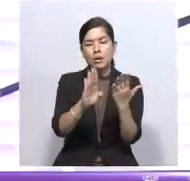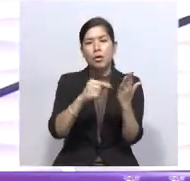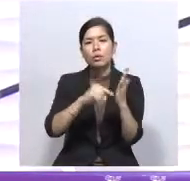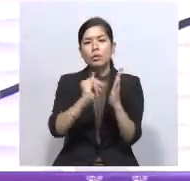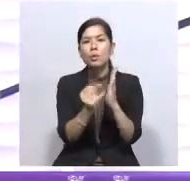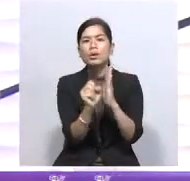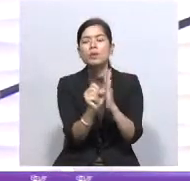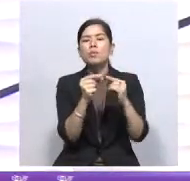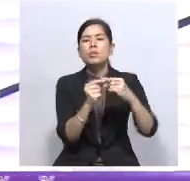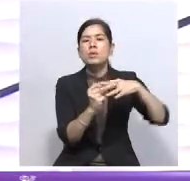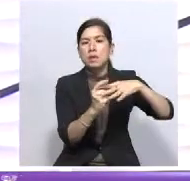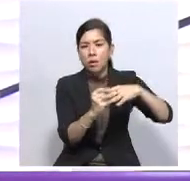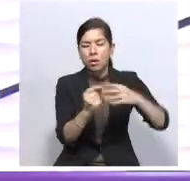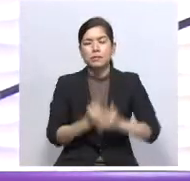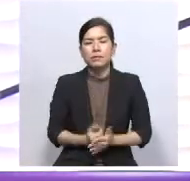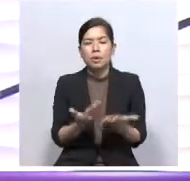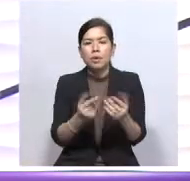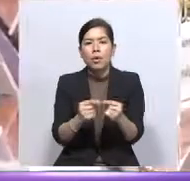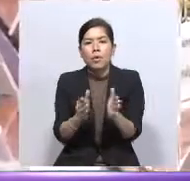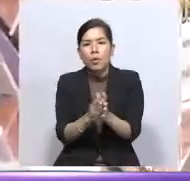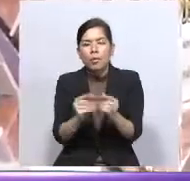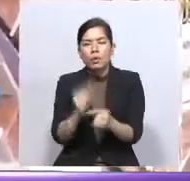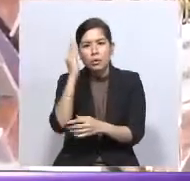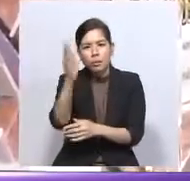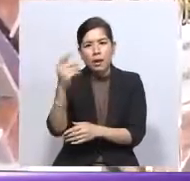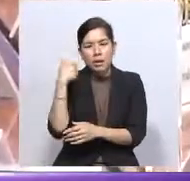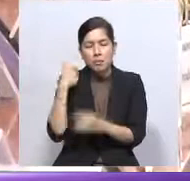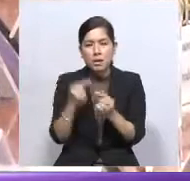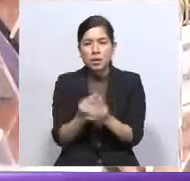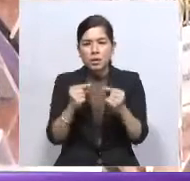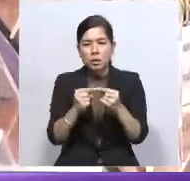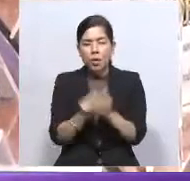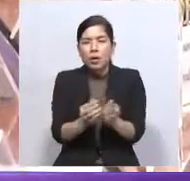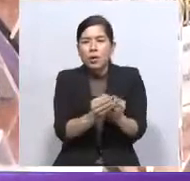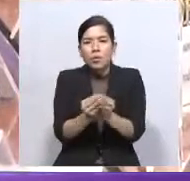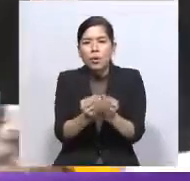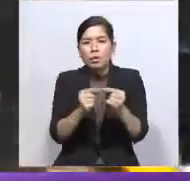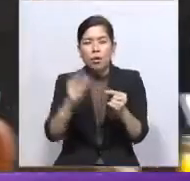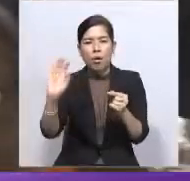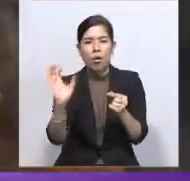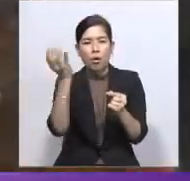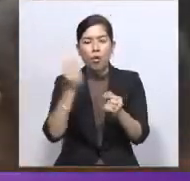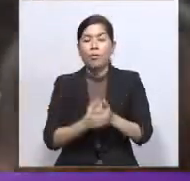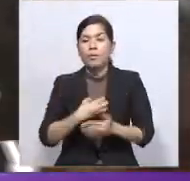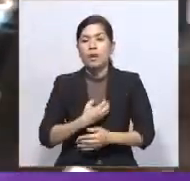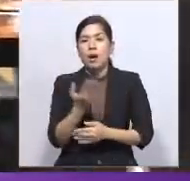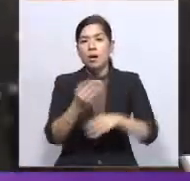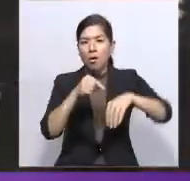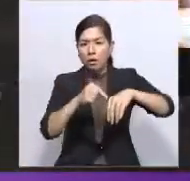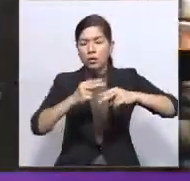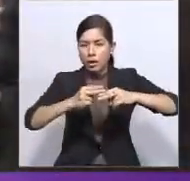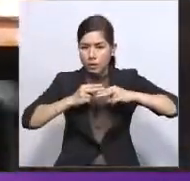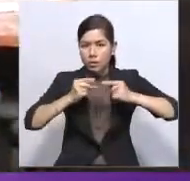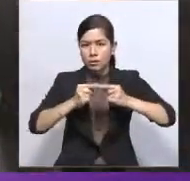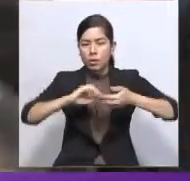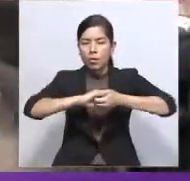ออฟซีฟู้ดและการก้าวเข้าสู่การเป็นนครแห่งครัวโลกซึ่งขอให้ภาคเอกชนร่วมมือกับรัฐดำเนินการทุกอย่างให้ถูก